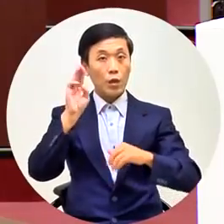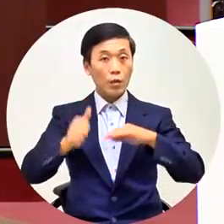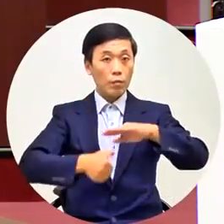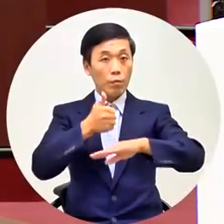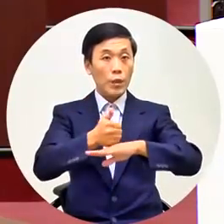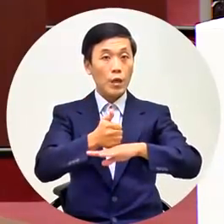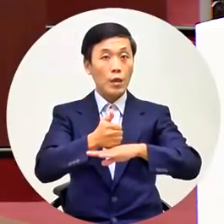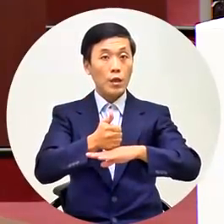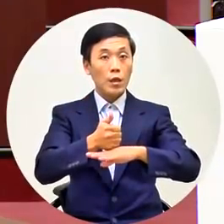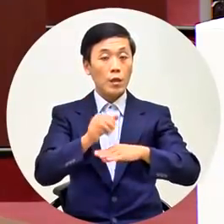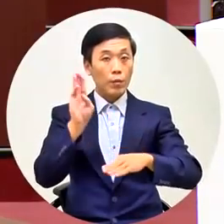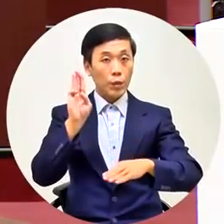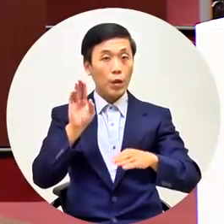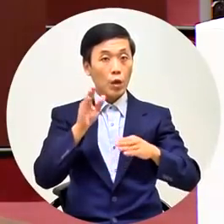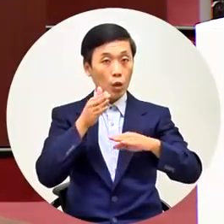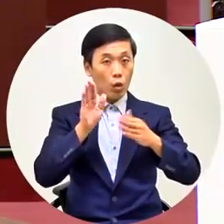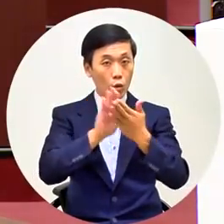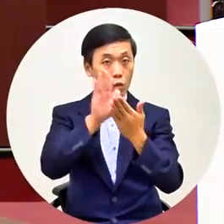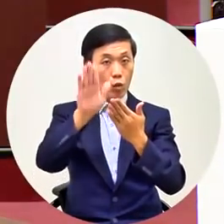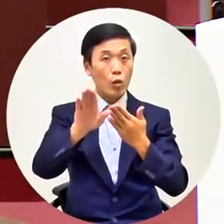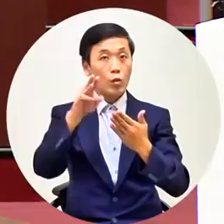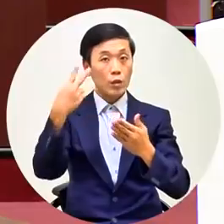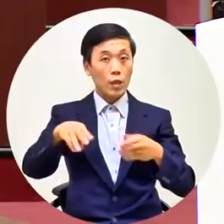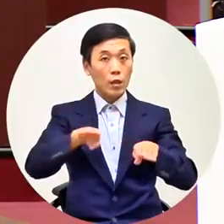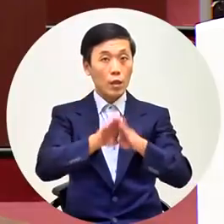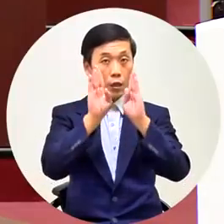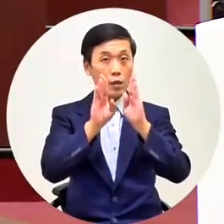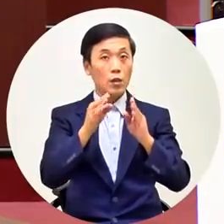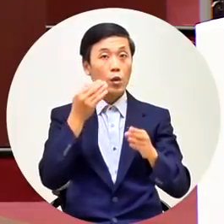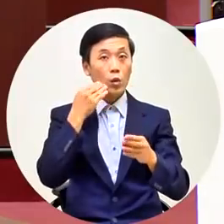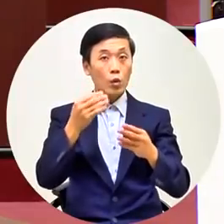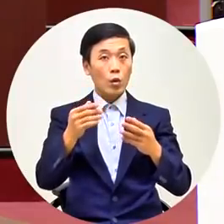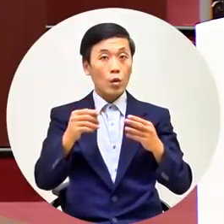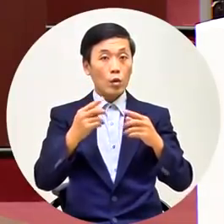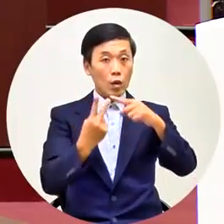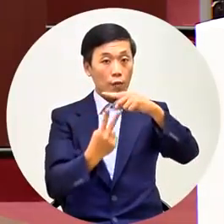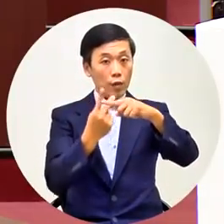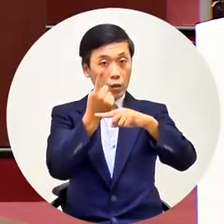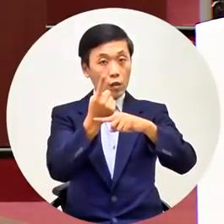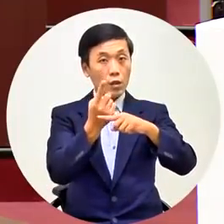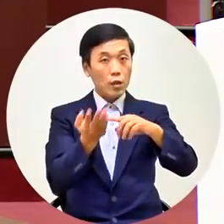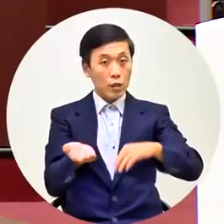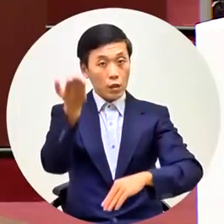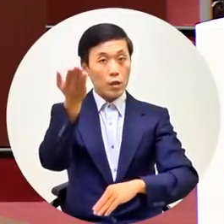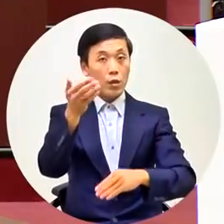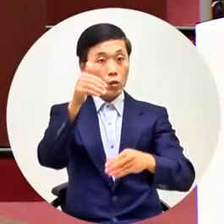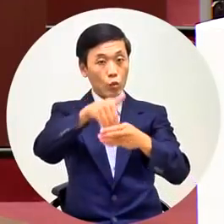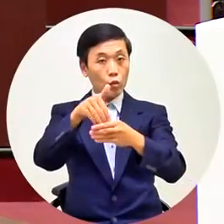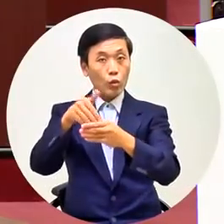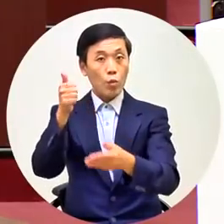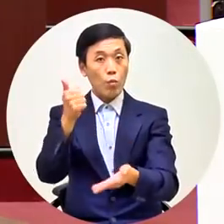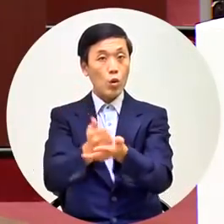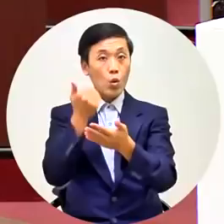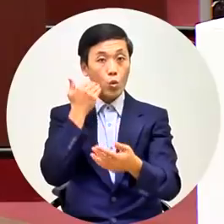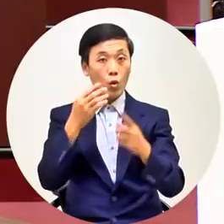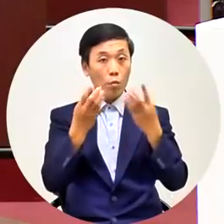以得票达出席总数过半数为当选。选举结果无人当选时，应立即举行第二